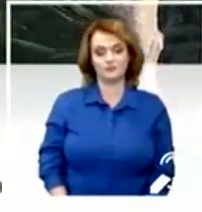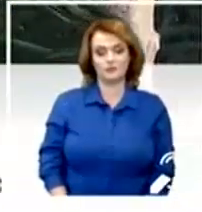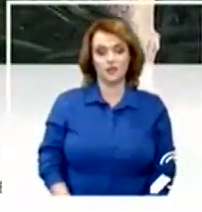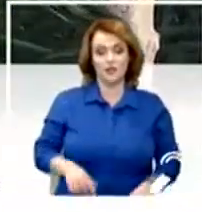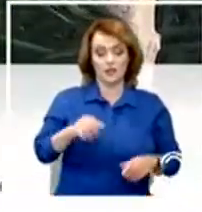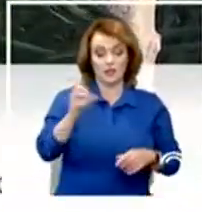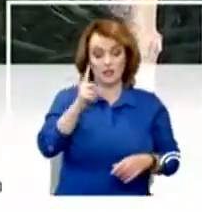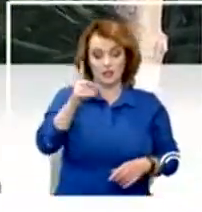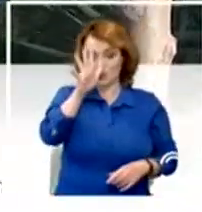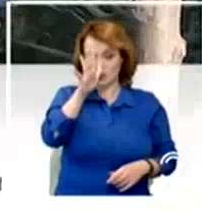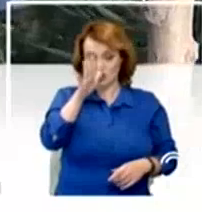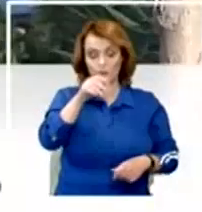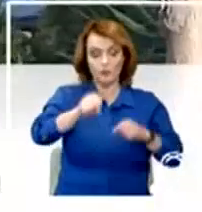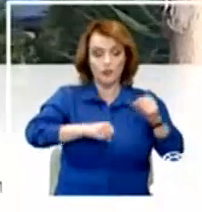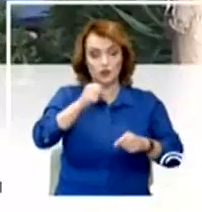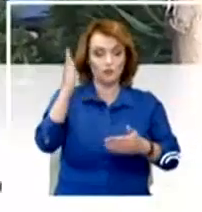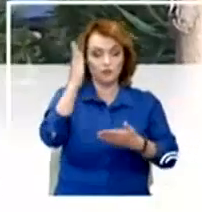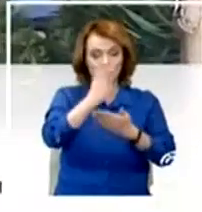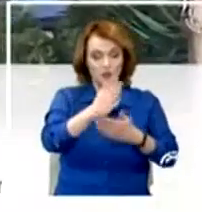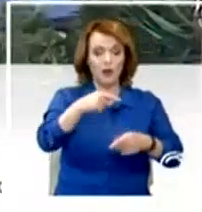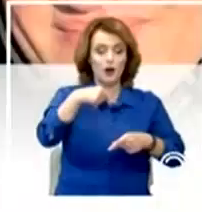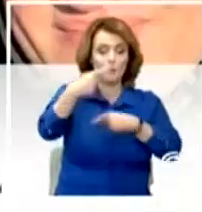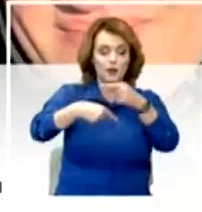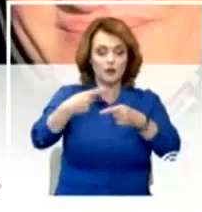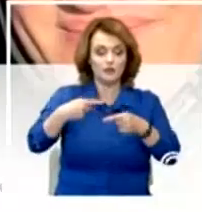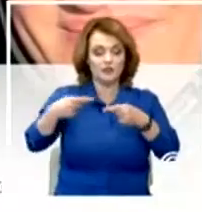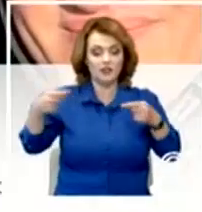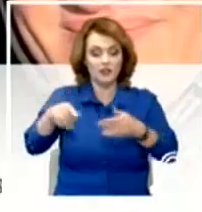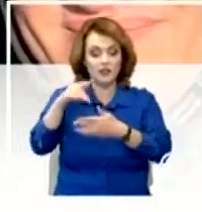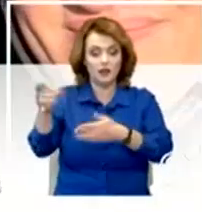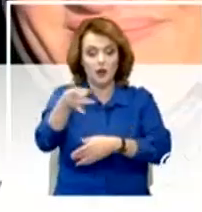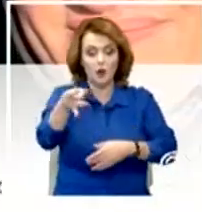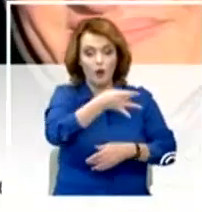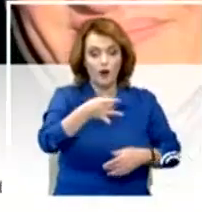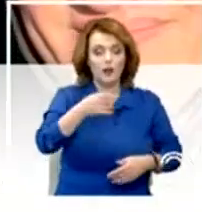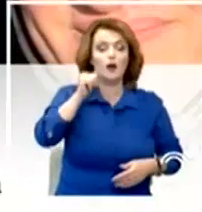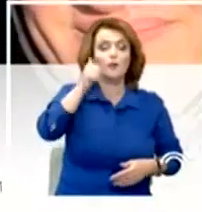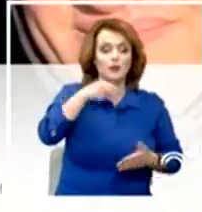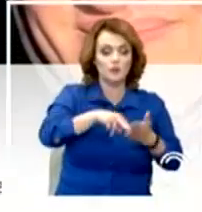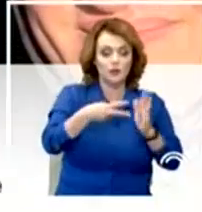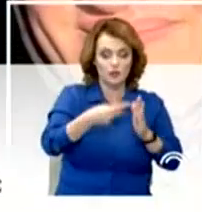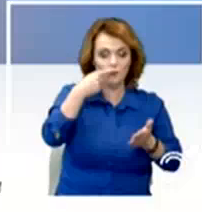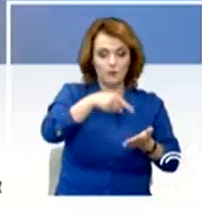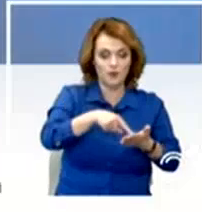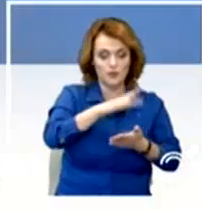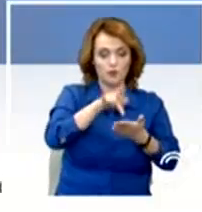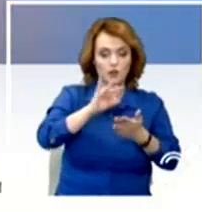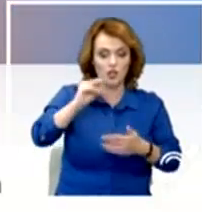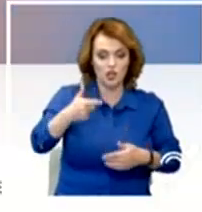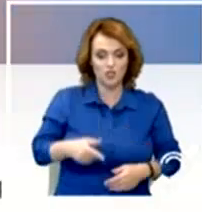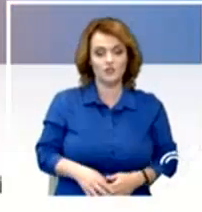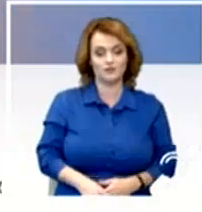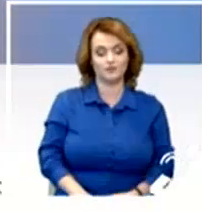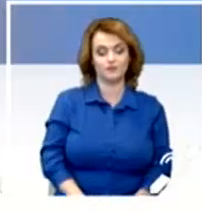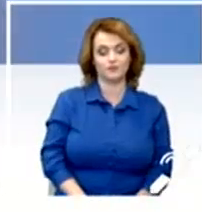Din Chișinău, cicliștii și-au continuat traseul prin mai multe raioane, iar mâine urmează să ajungă la Iași. Cu